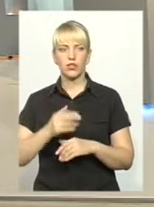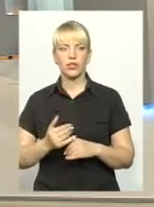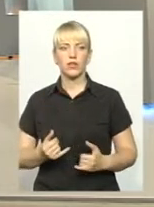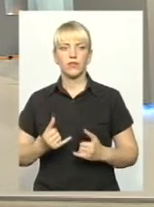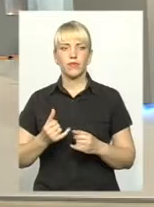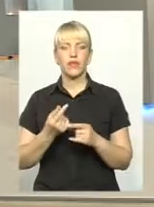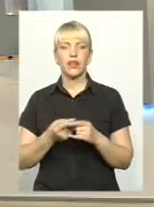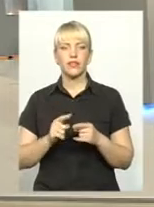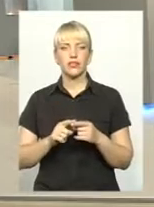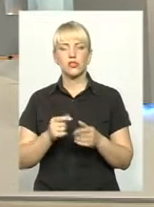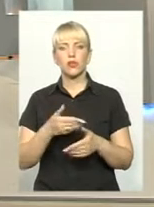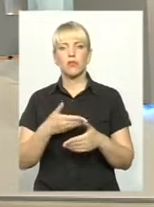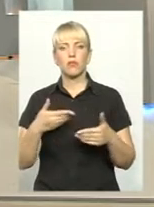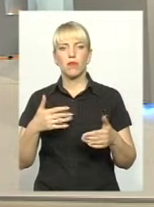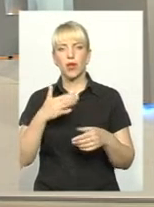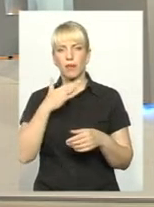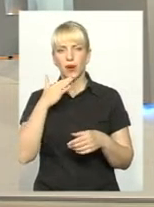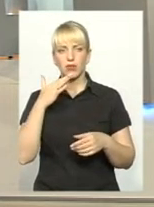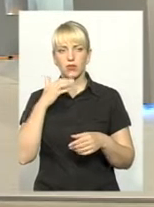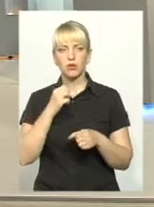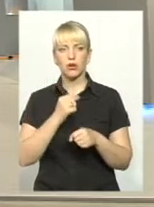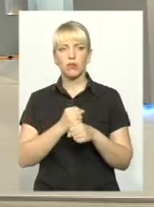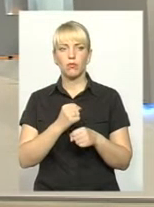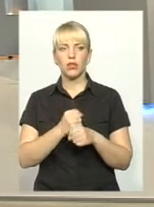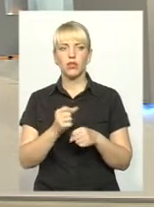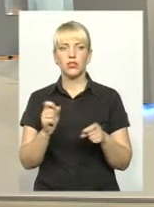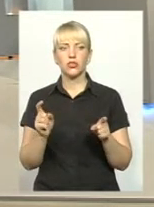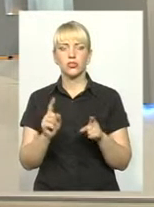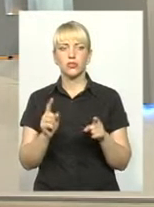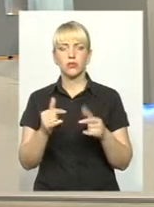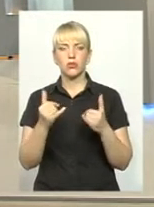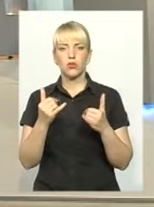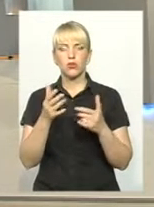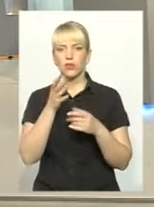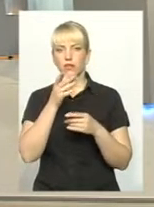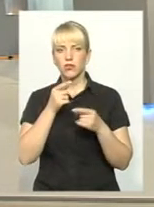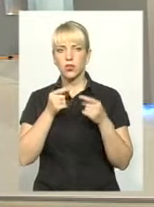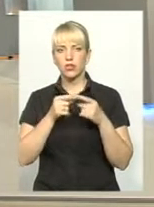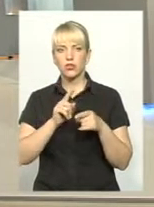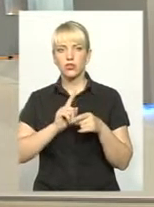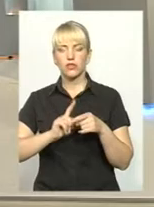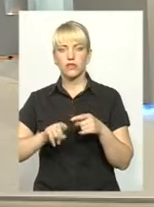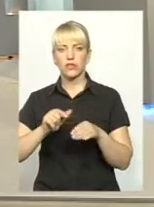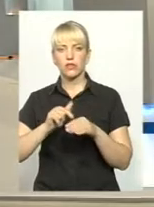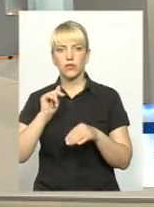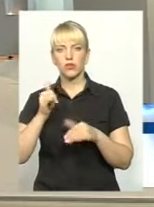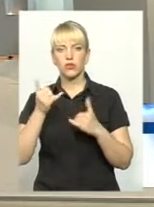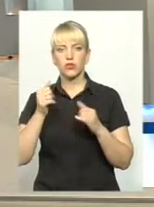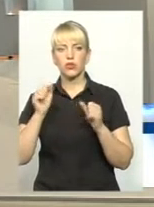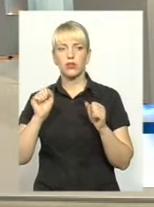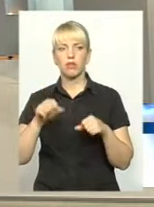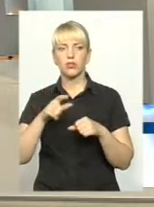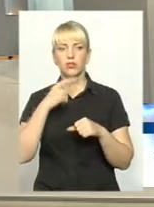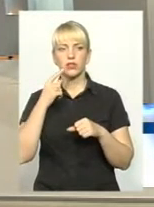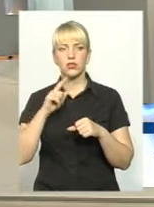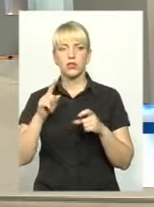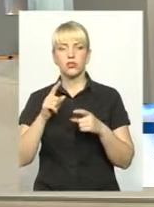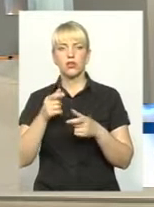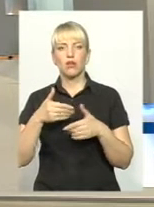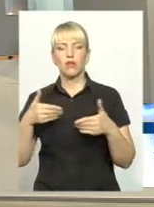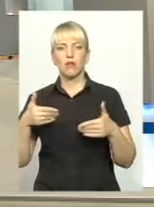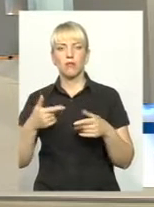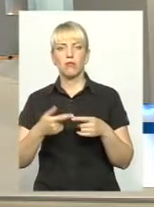ми максимум зробили, щоб сьогодні ми вчасно, швидко відреагували. Сьогодні можна сказати про те, що